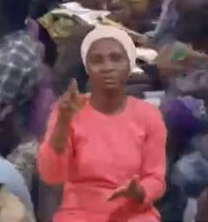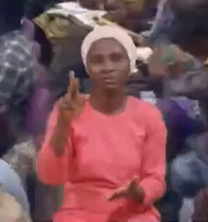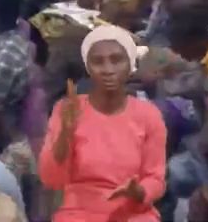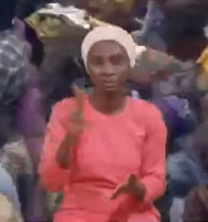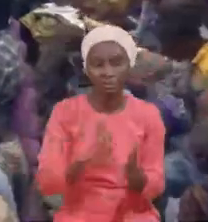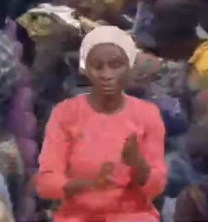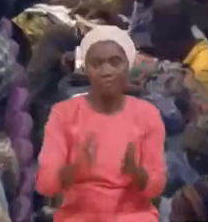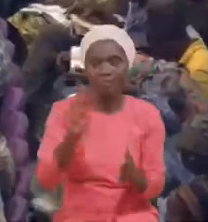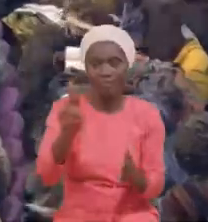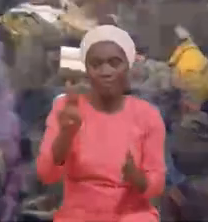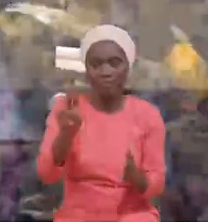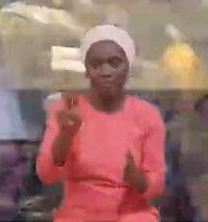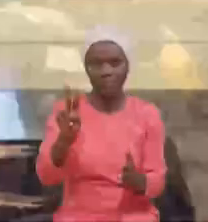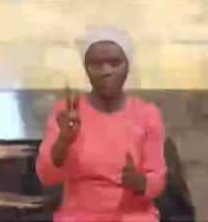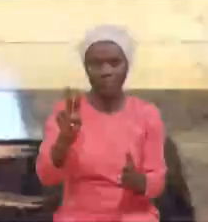Marc